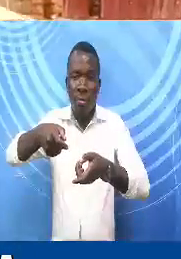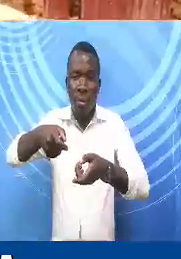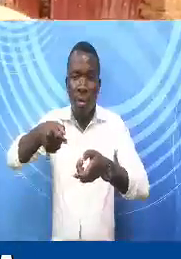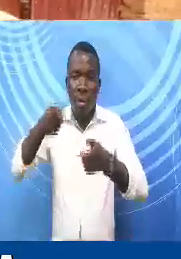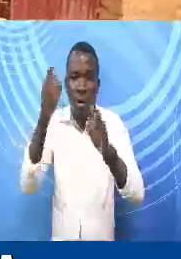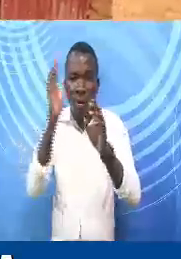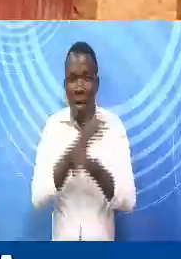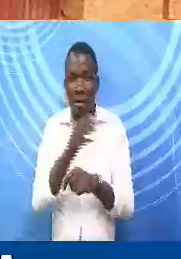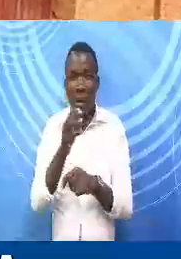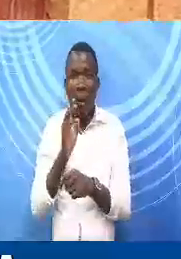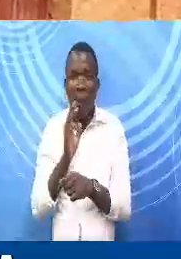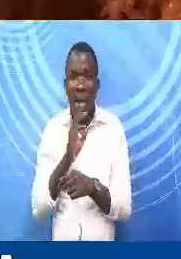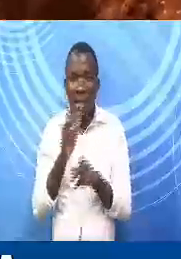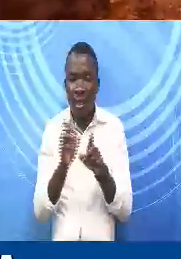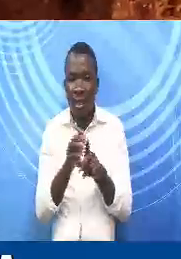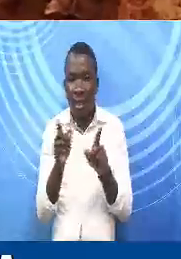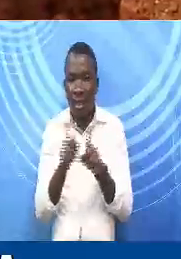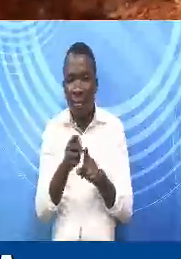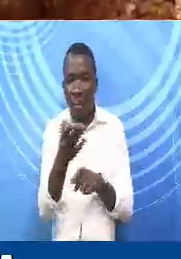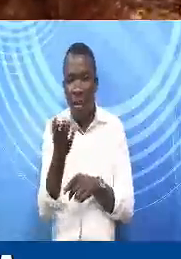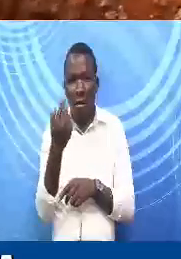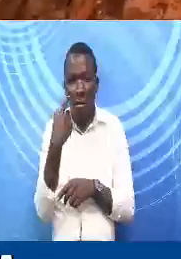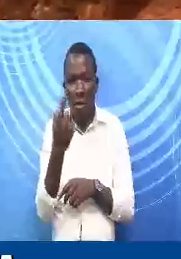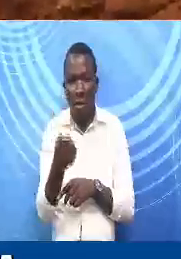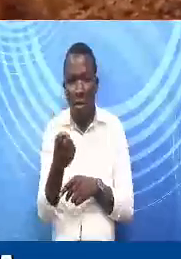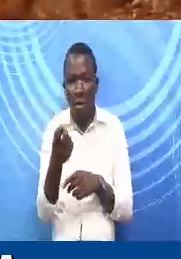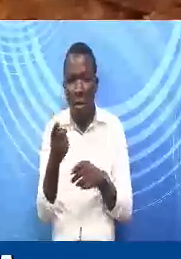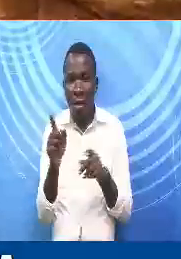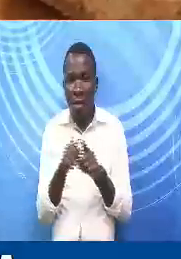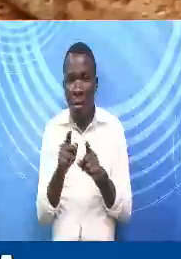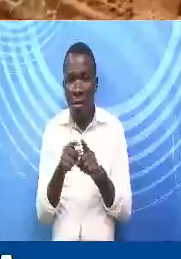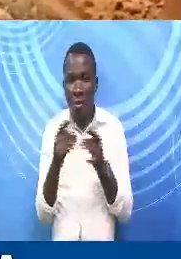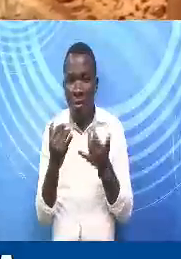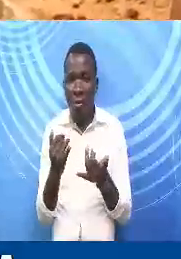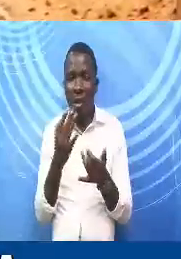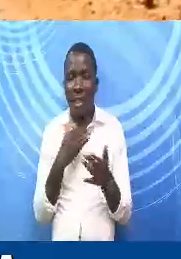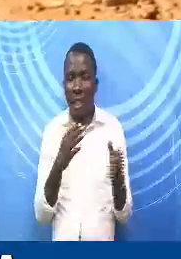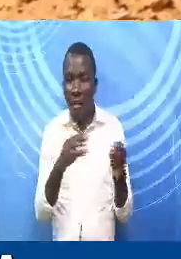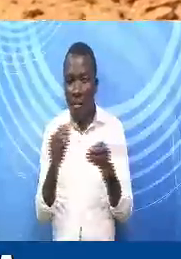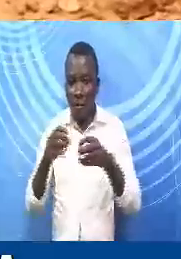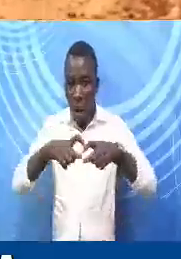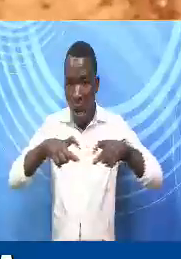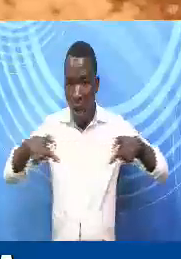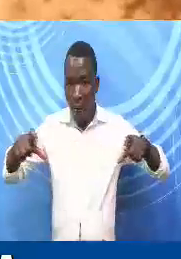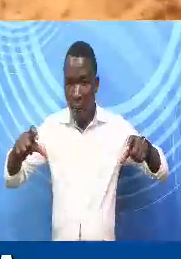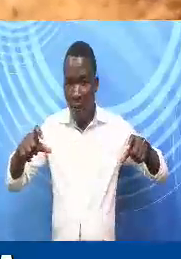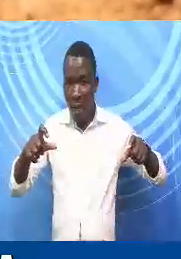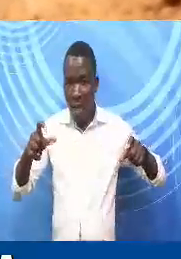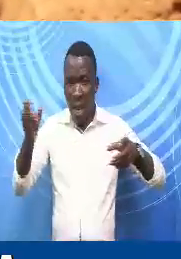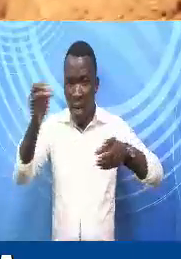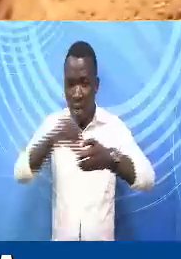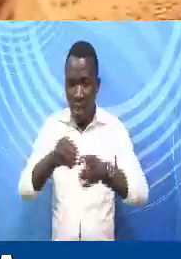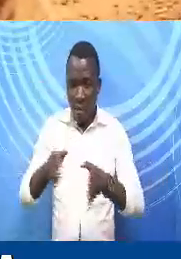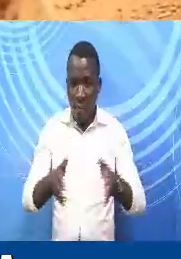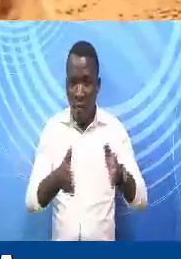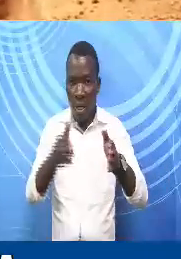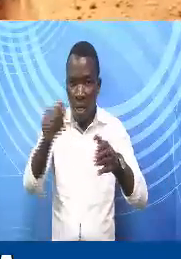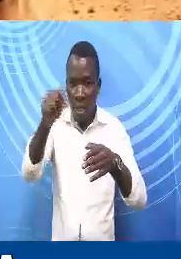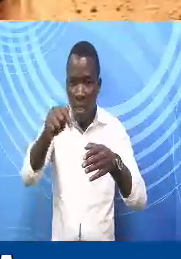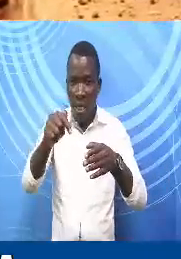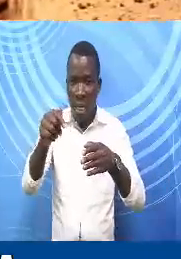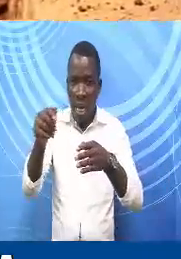nawe urabyibonera nuko reba nk'ubu ngo arashaka kwimura aya matiyo ayageze mu muhanda hariya ayakuye aho